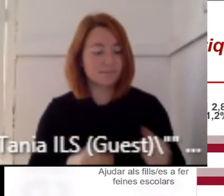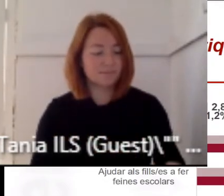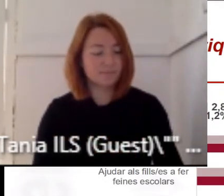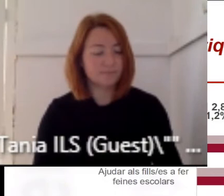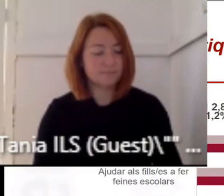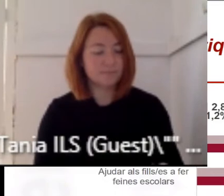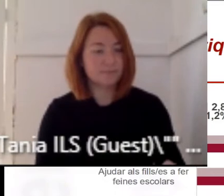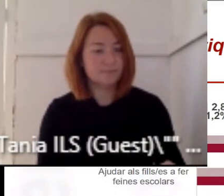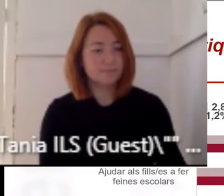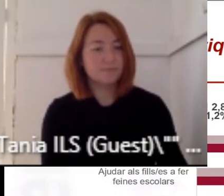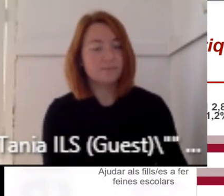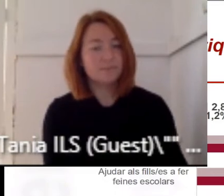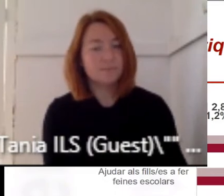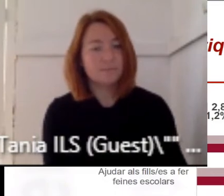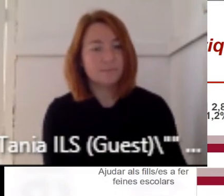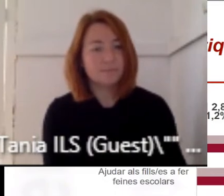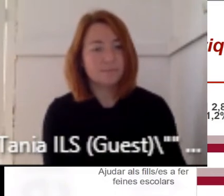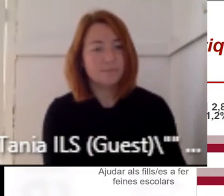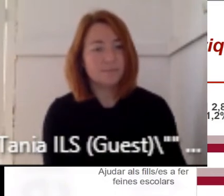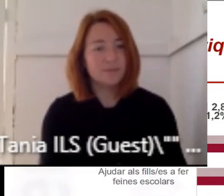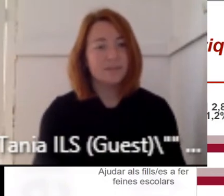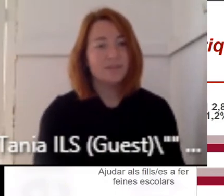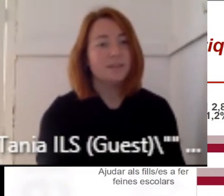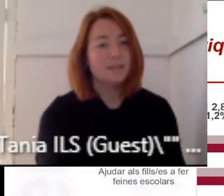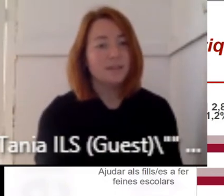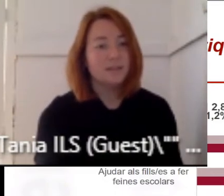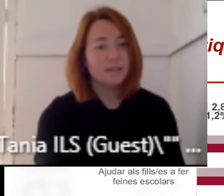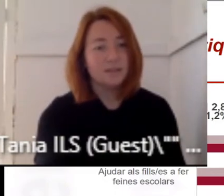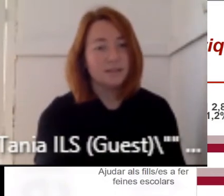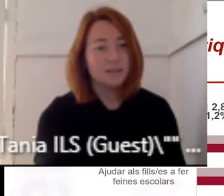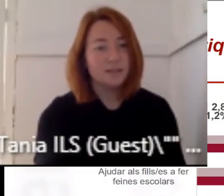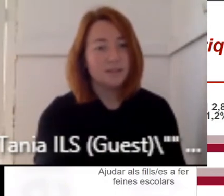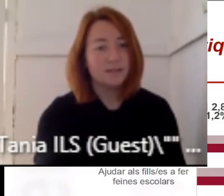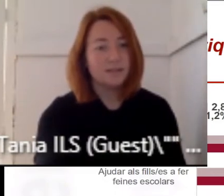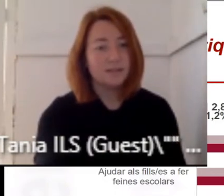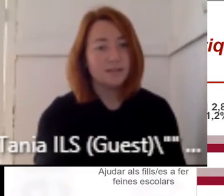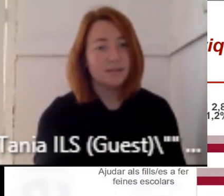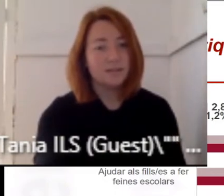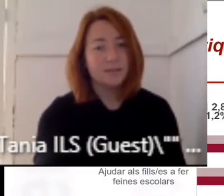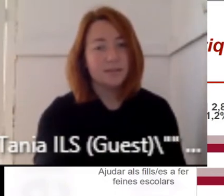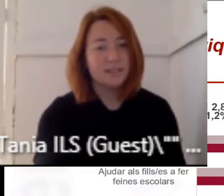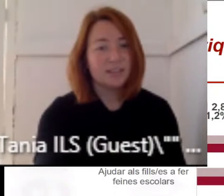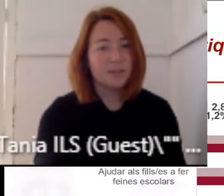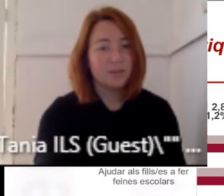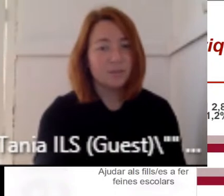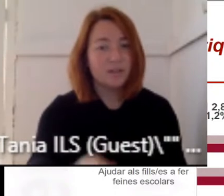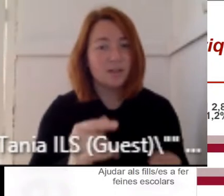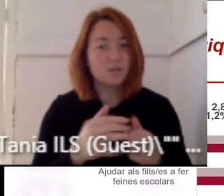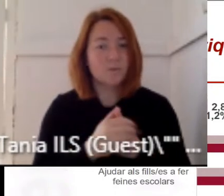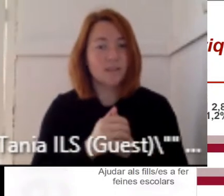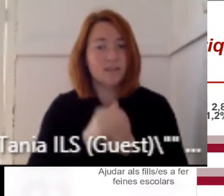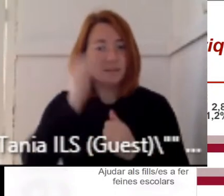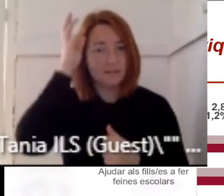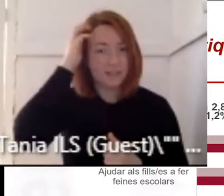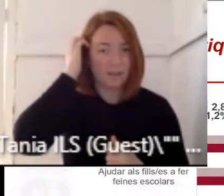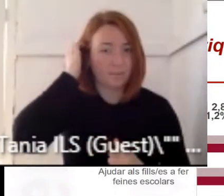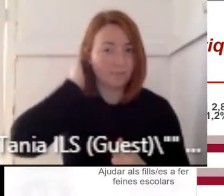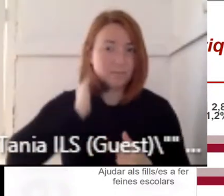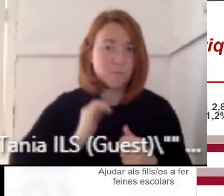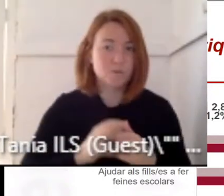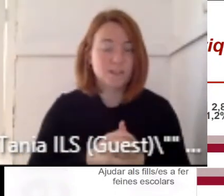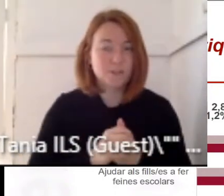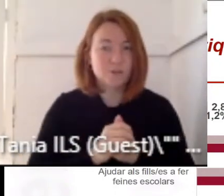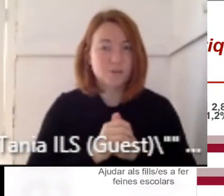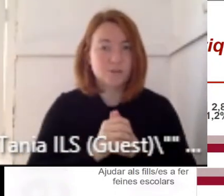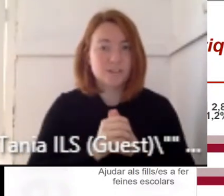terceres jornades no remunerades que han recaigut molt especialment sobre les dones i això, doncs, lògicament, té un impacte també en